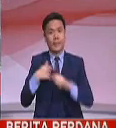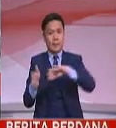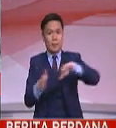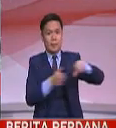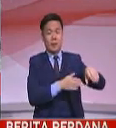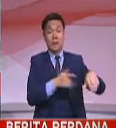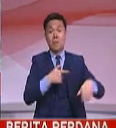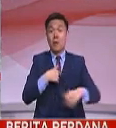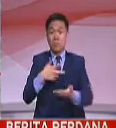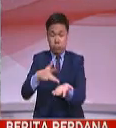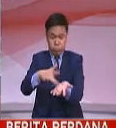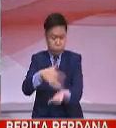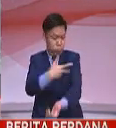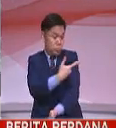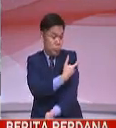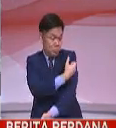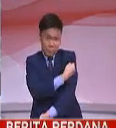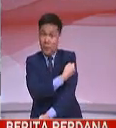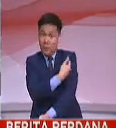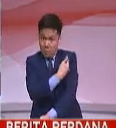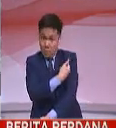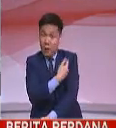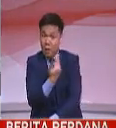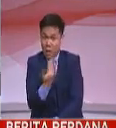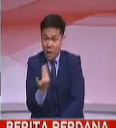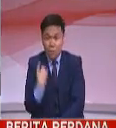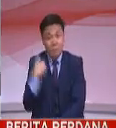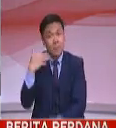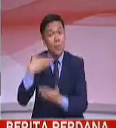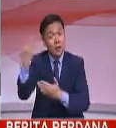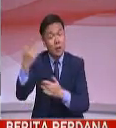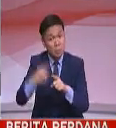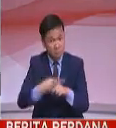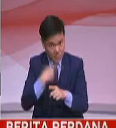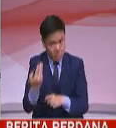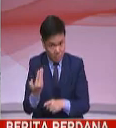Walaupun vaksin akan dapat bulan depan,